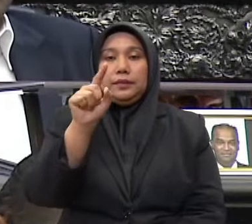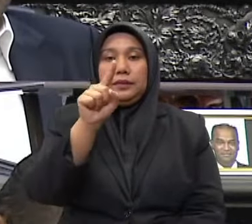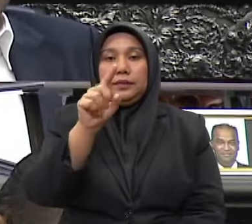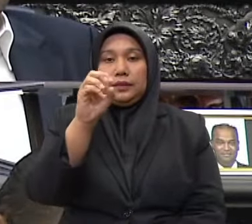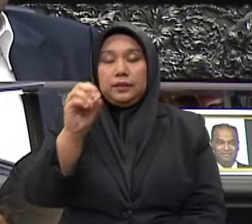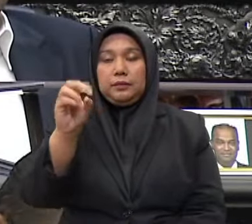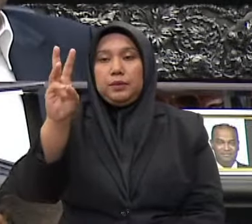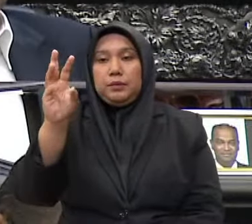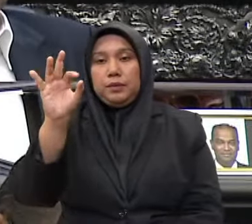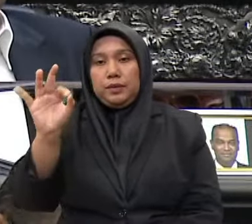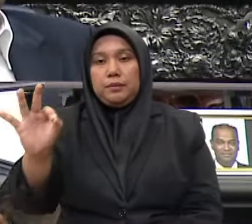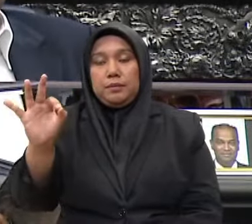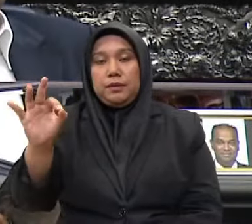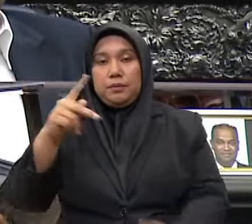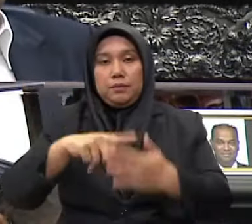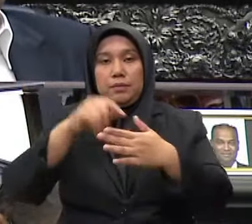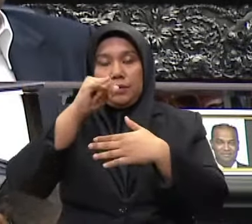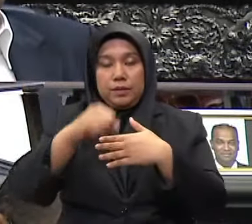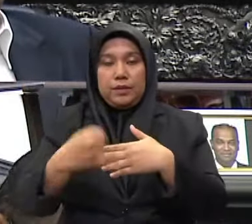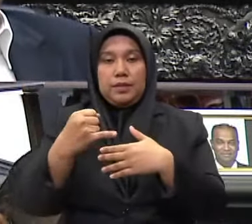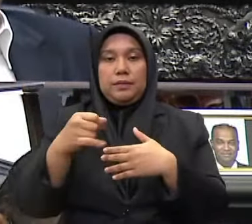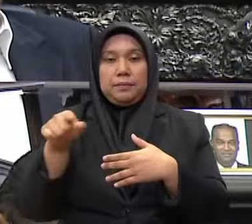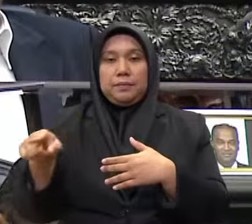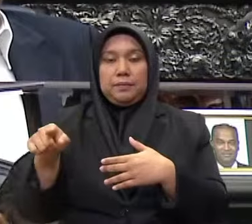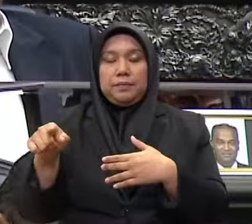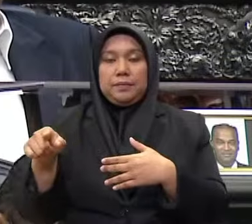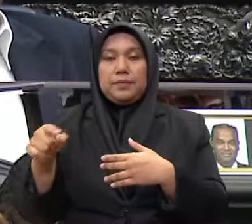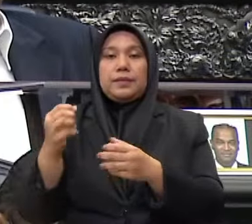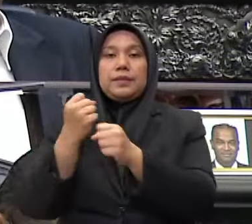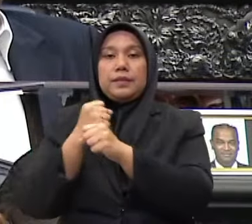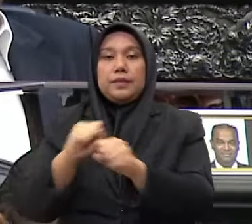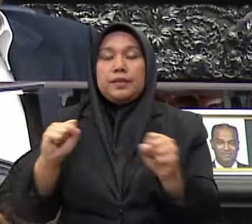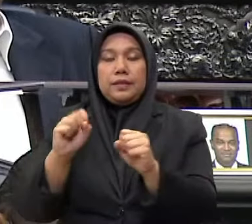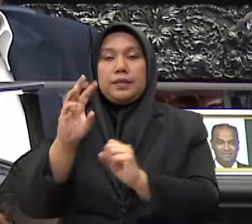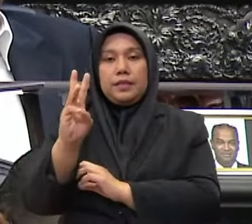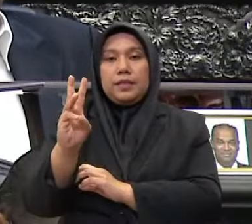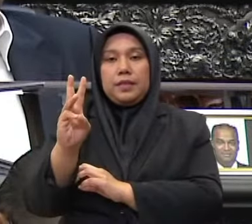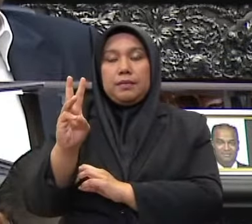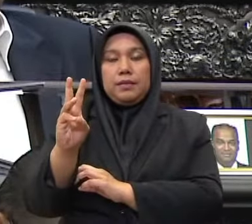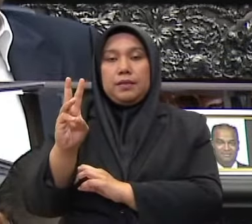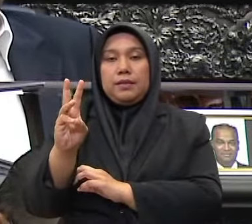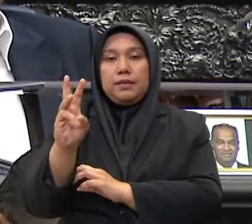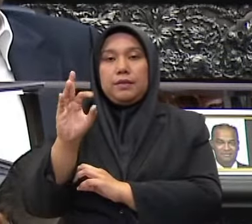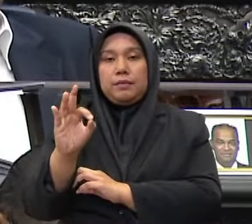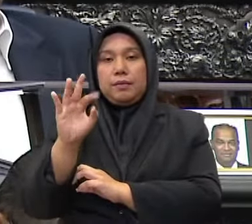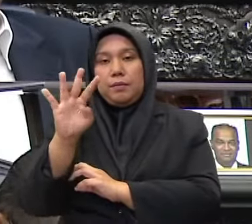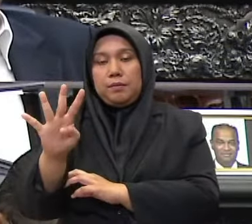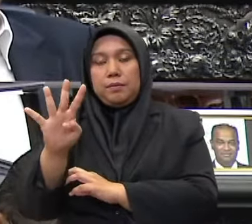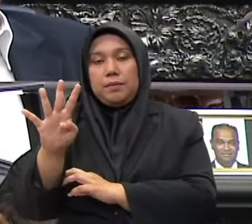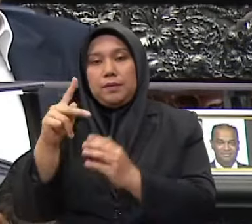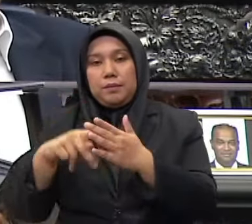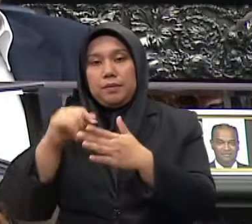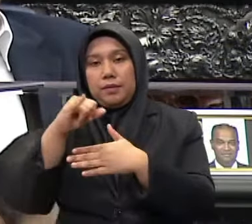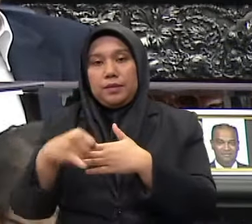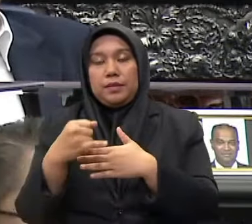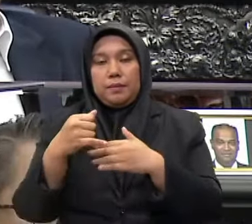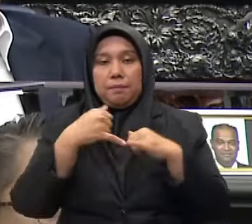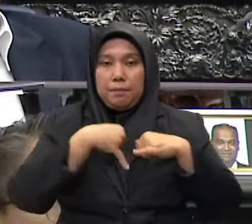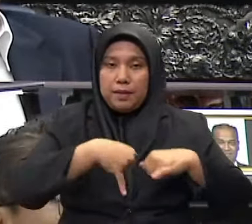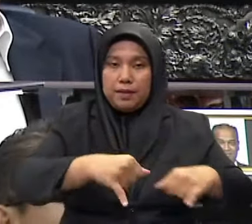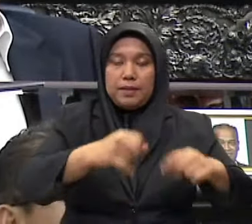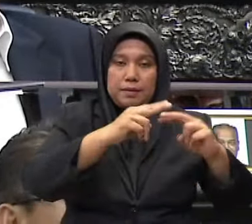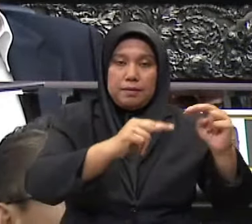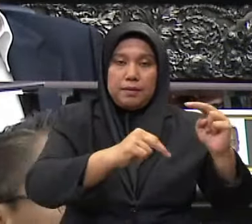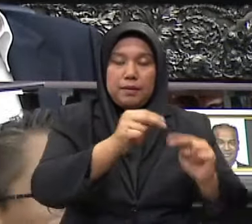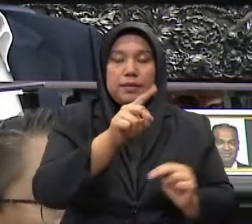sejumlah9ek yang Manek seb 694 projek yang masih dalam pembinaan